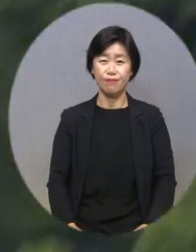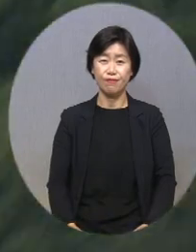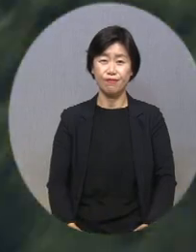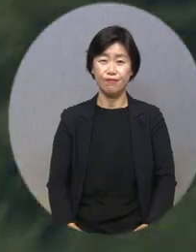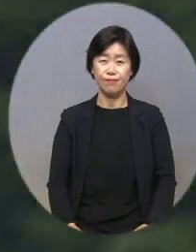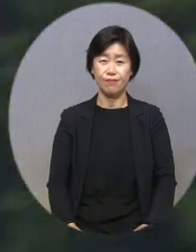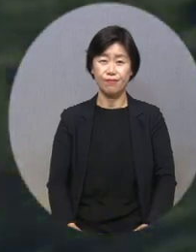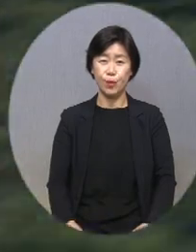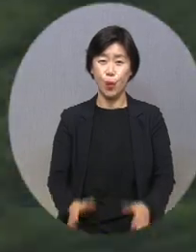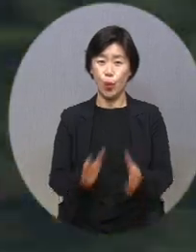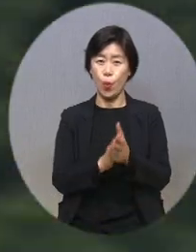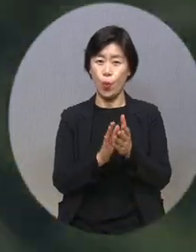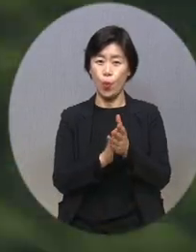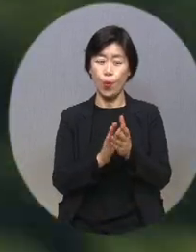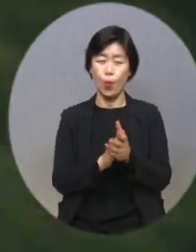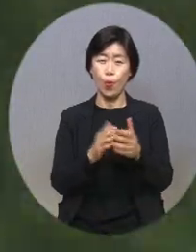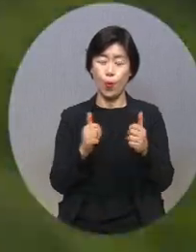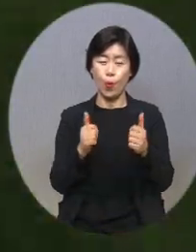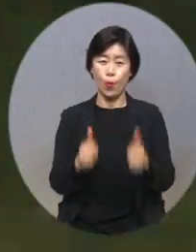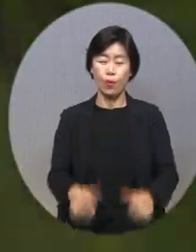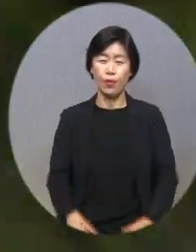우와, 잘 쳤다.